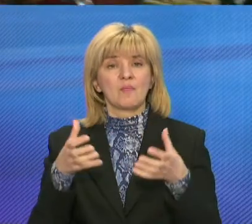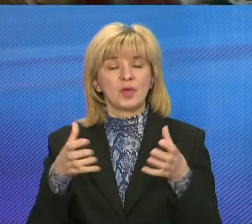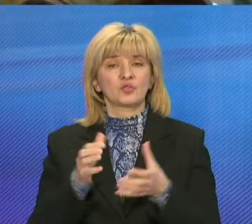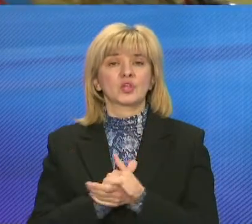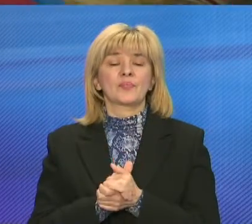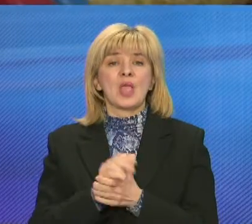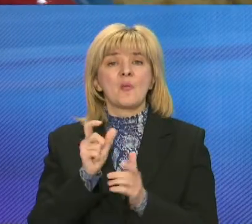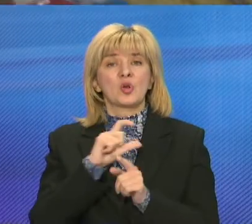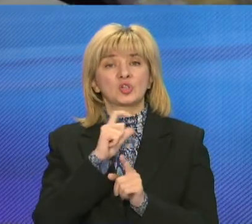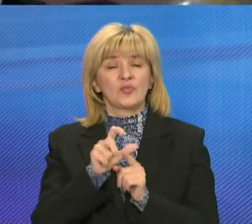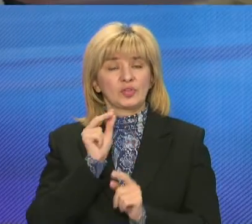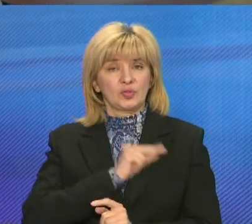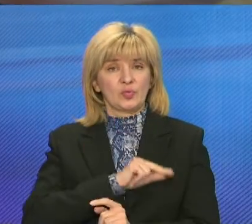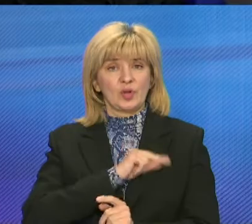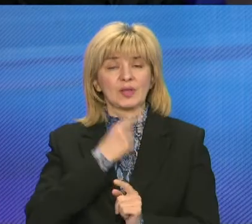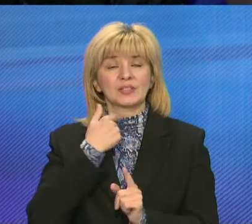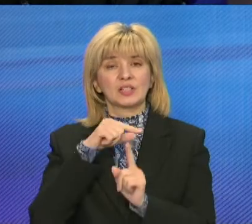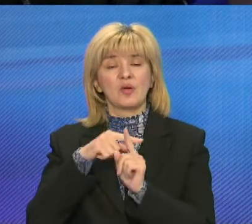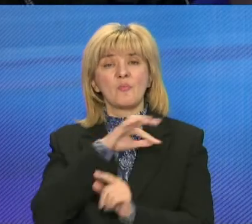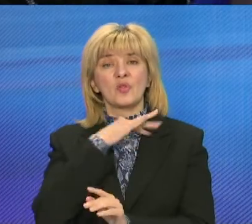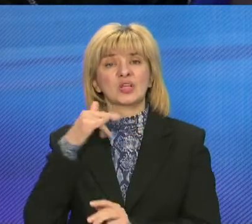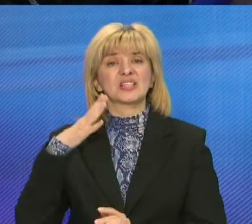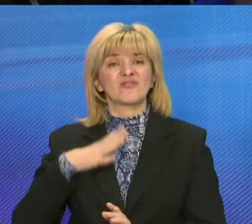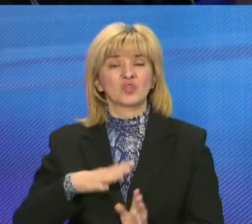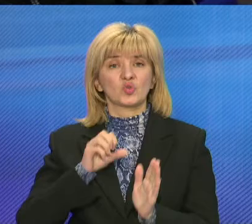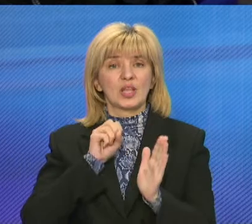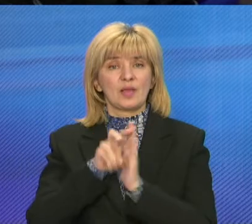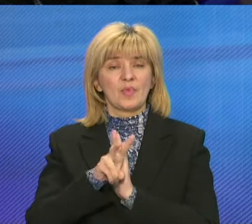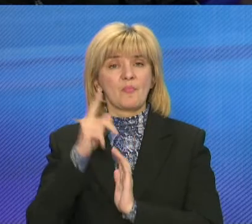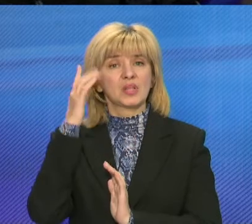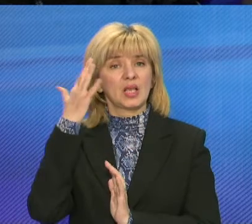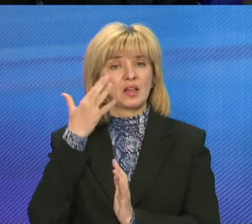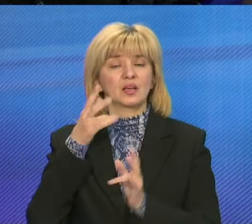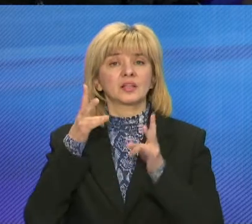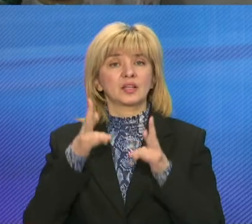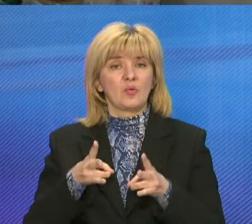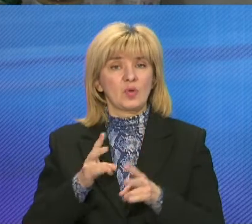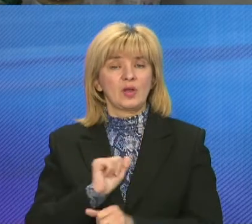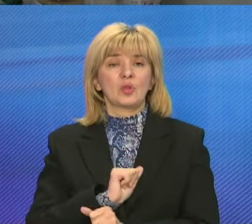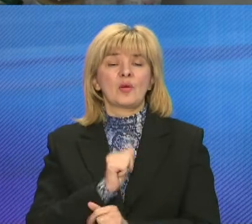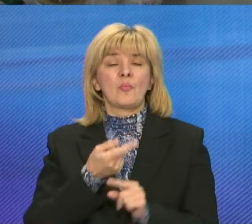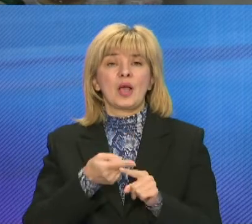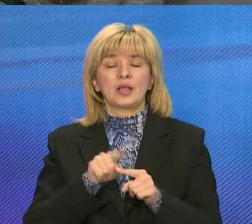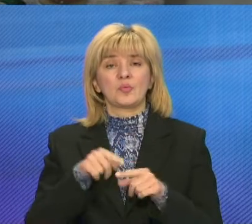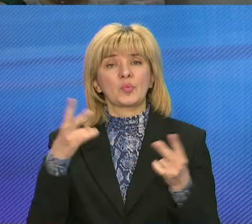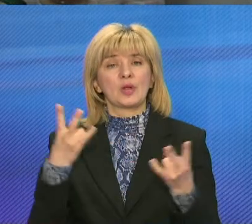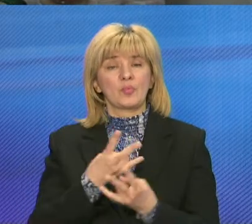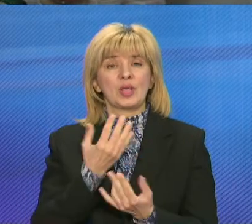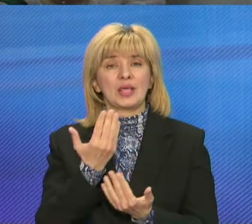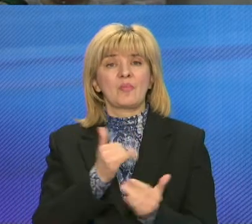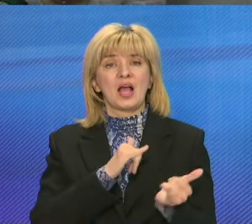Па словах супрацоўнікаў Чырвонага крыжа, многія з вымушаных мігрантаў псіхалагічна траўміраваныя, таму пры неабходнасці ім